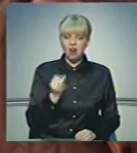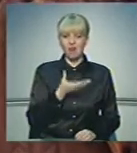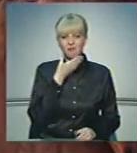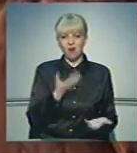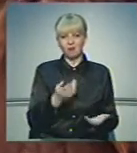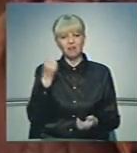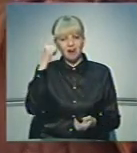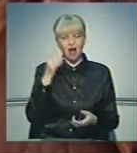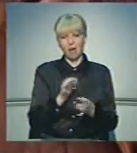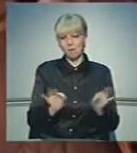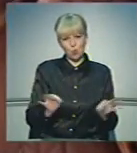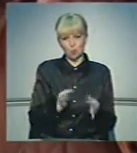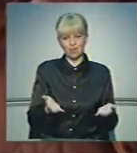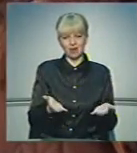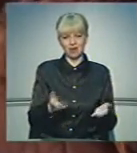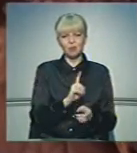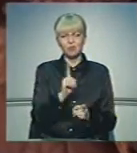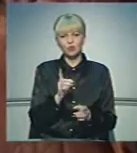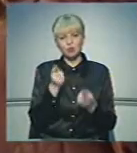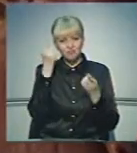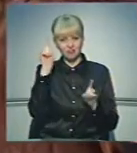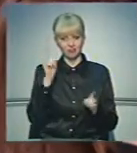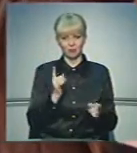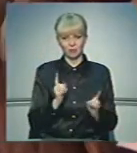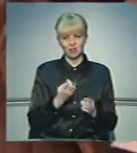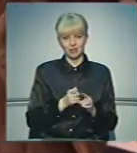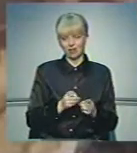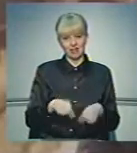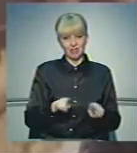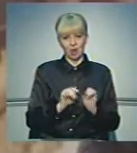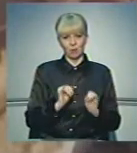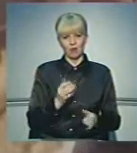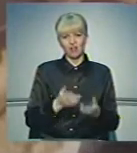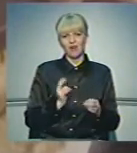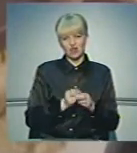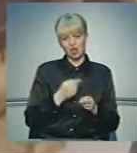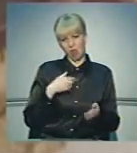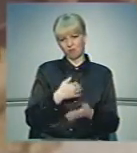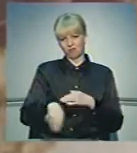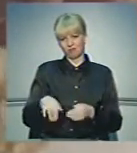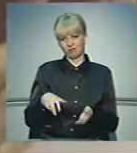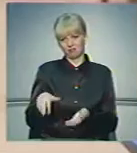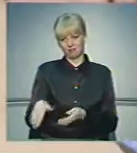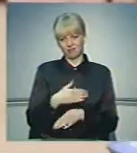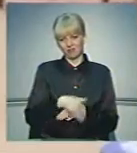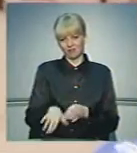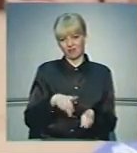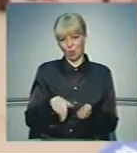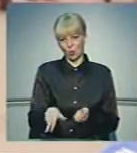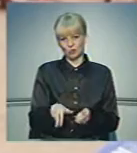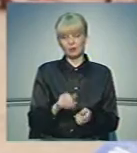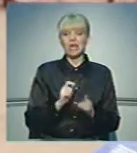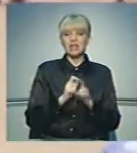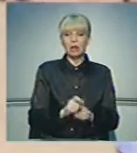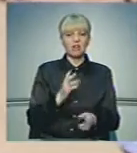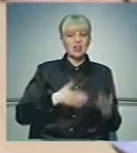я не знаю, казка, музика, ну щось креативне, то може це і не так погано. Якщо заважаєте, я відходжу в сторону, тоді не заважаю. Також, за